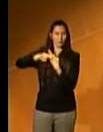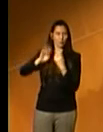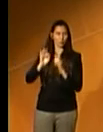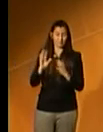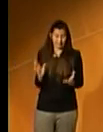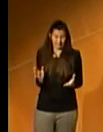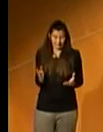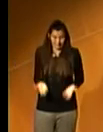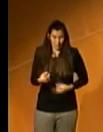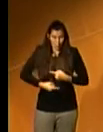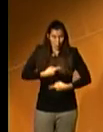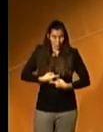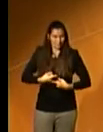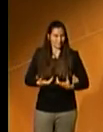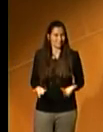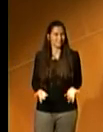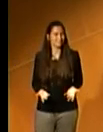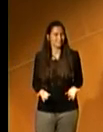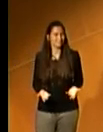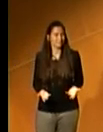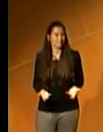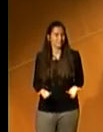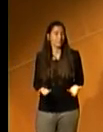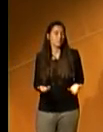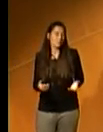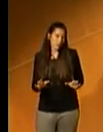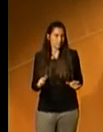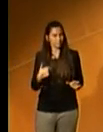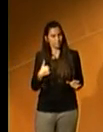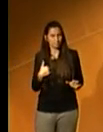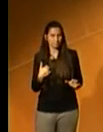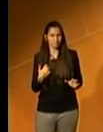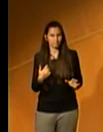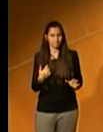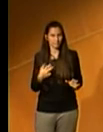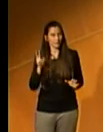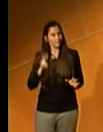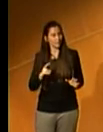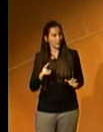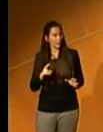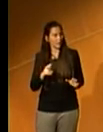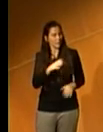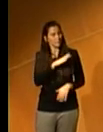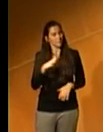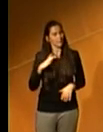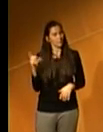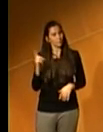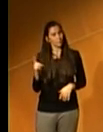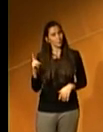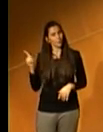l'œuvre. Mais en même temps, ce que je veux dire, quand on écoute le parcours de Madame Donorio,